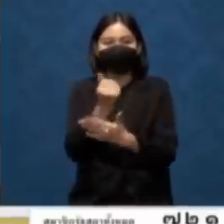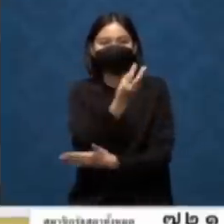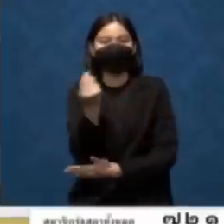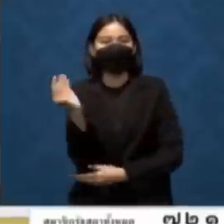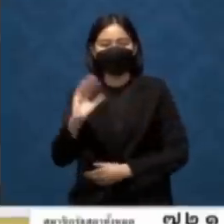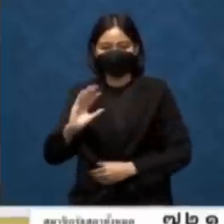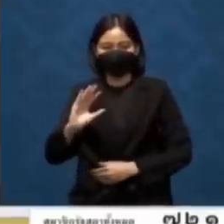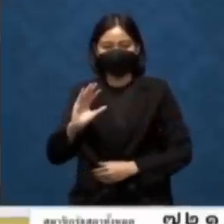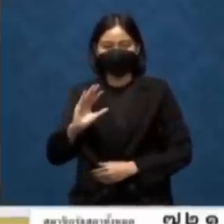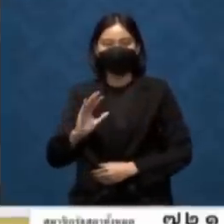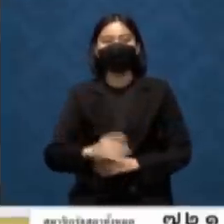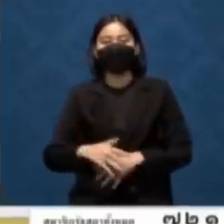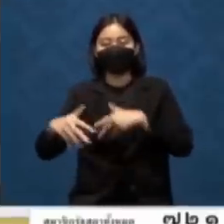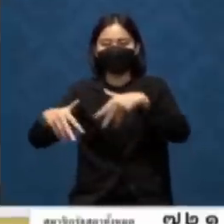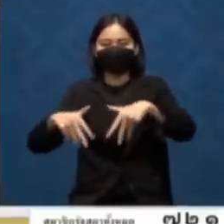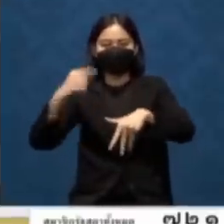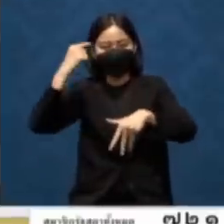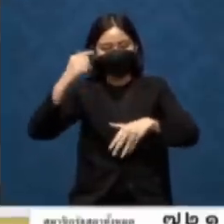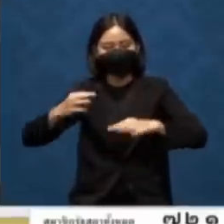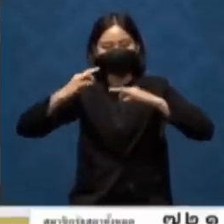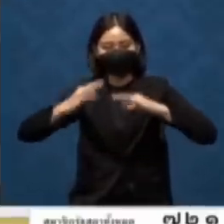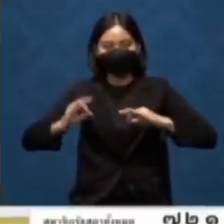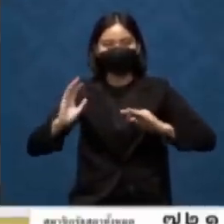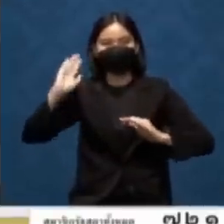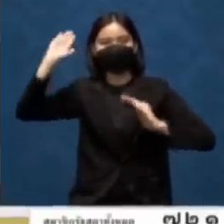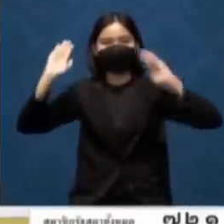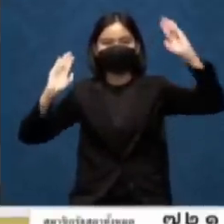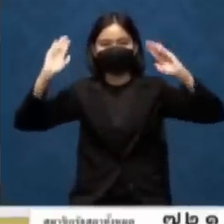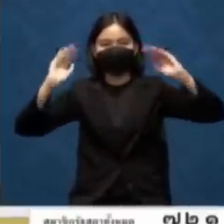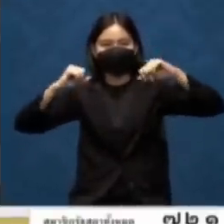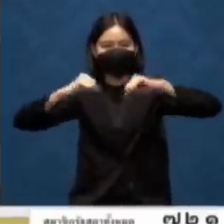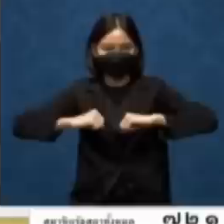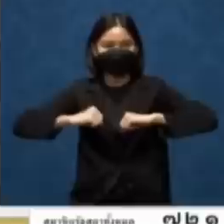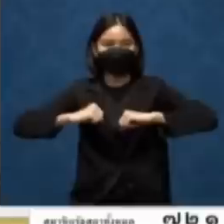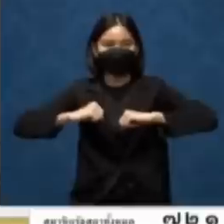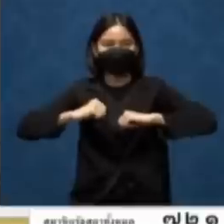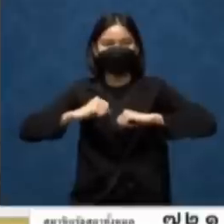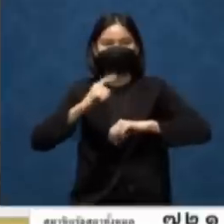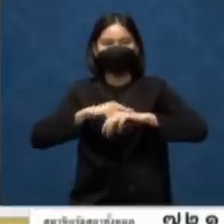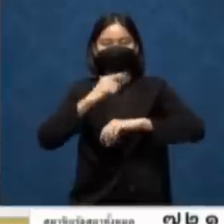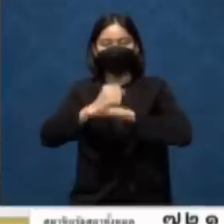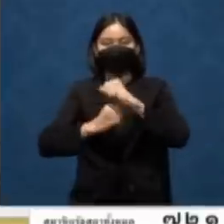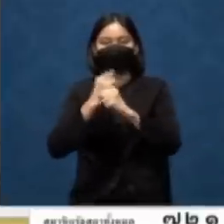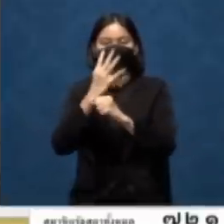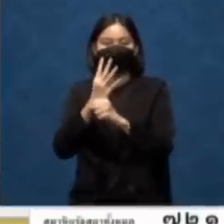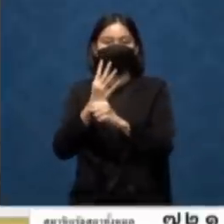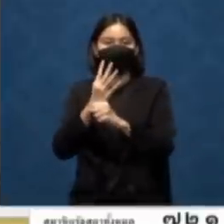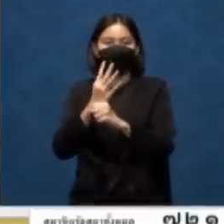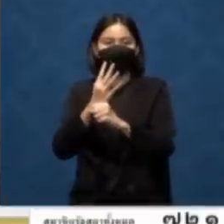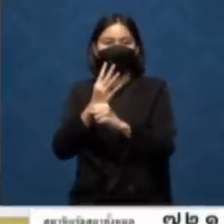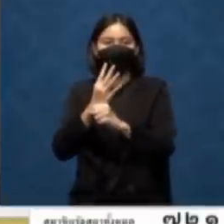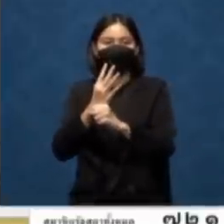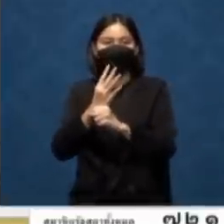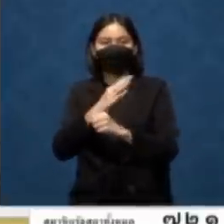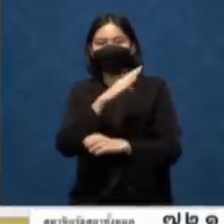าก็บอกวา ให้ปชาชนเป็คนตดสิ้นผ่านกออกส้งประชามติ ไปในระยะเวลา 5 ปีถ้าท่านบอกวา